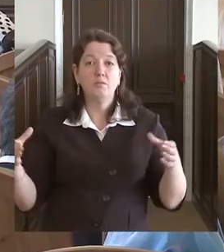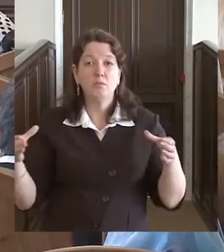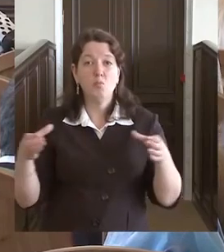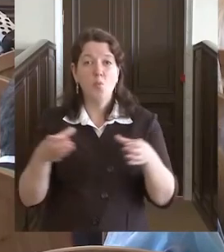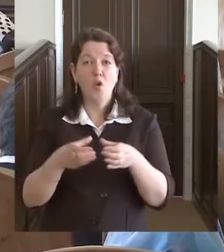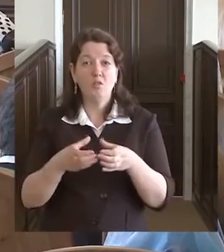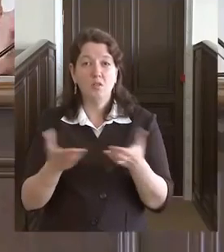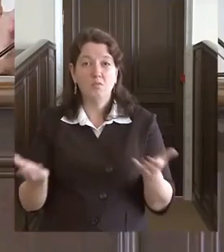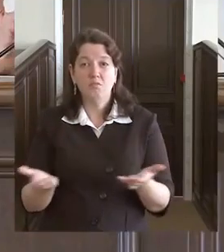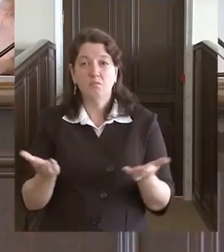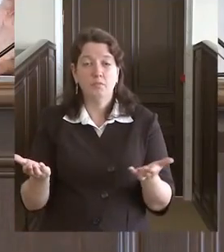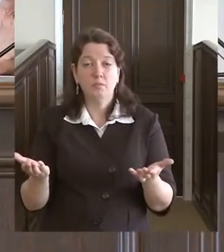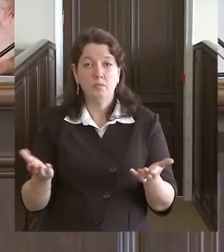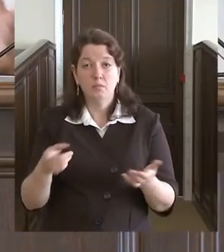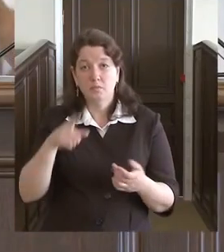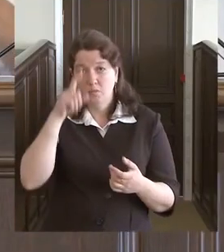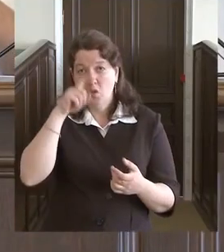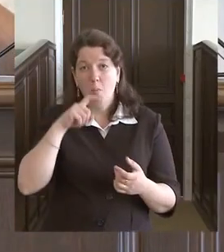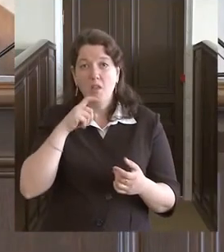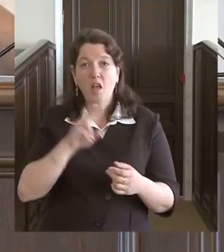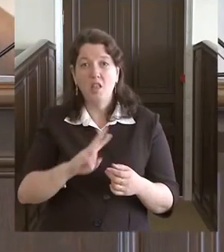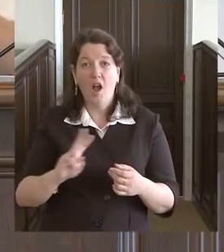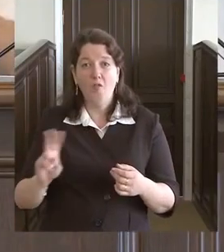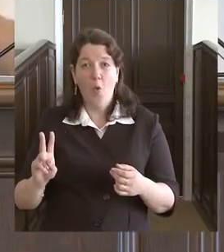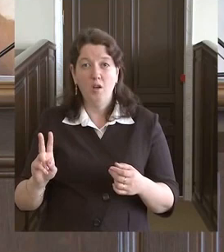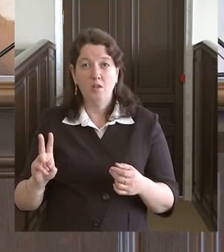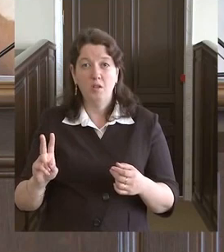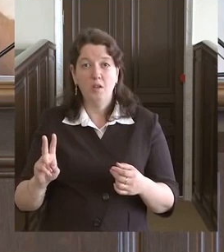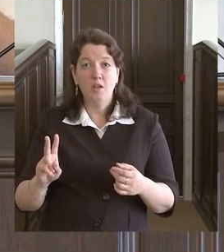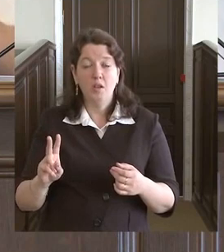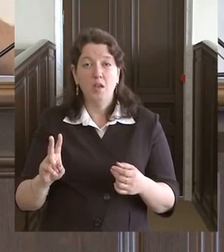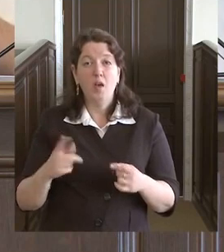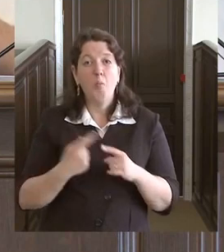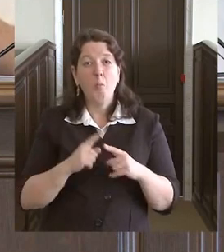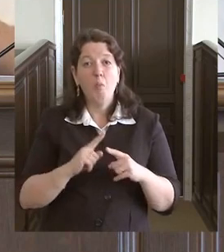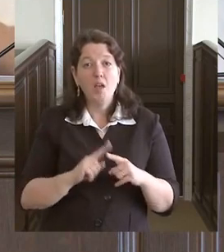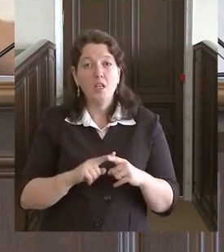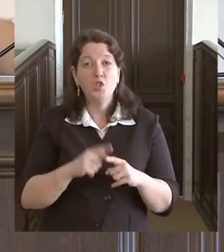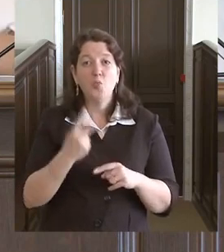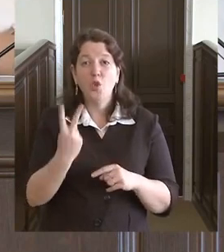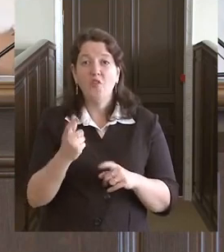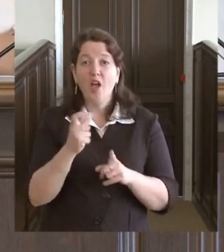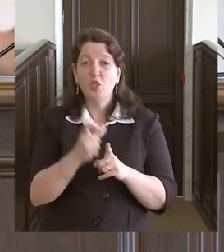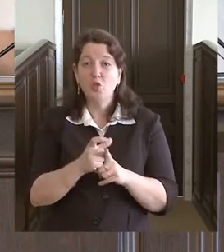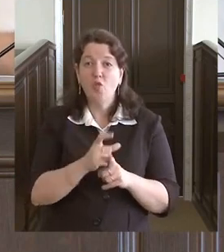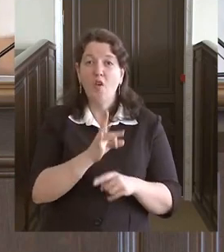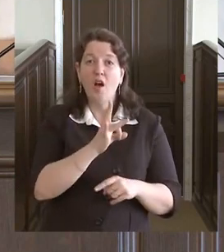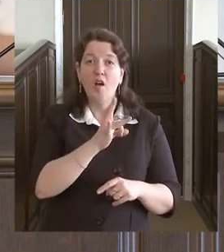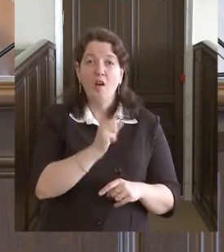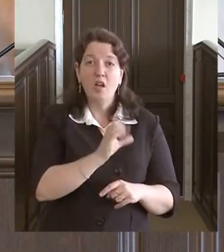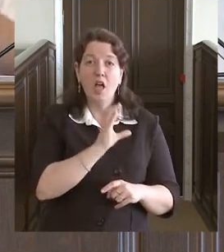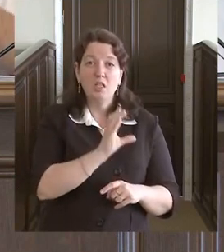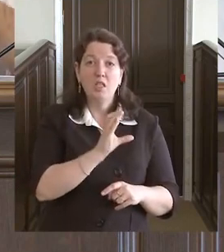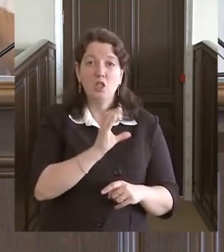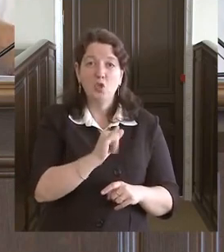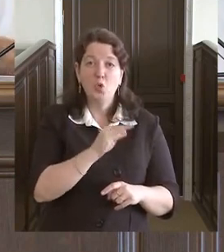кого энди не смешивать рассуждения и осуждения рассуждать